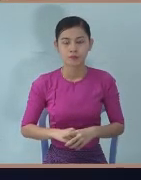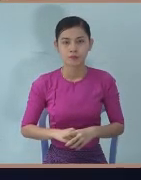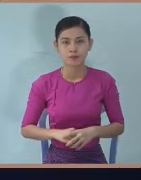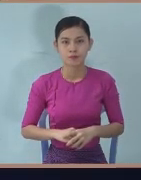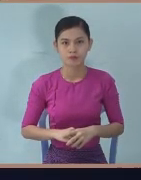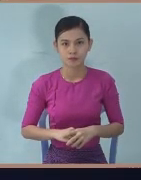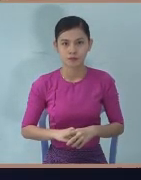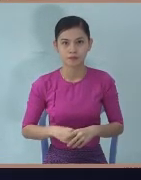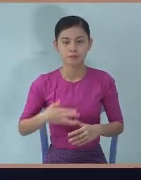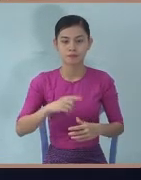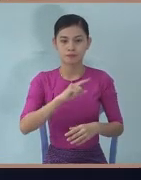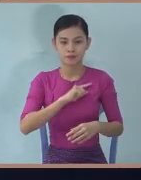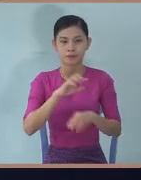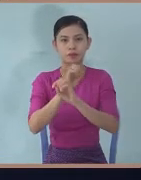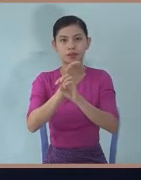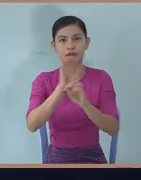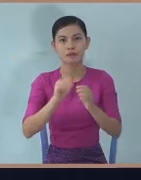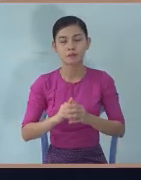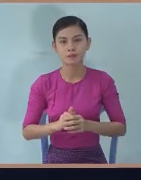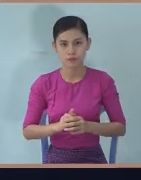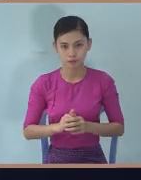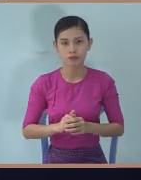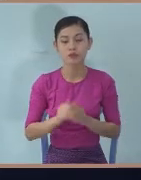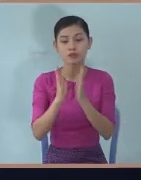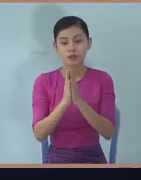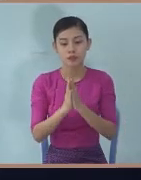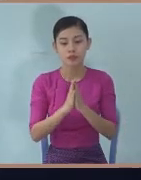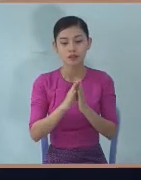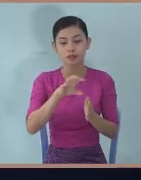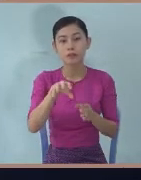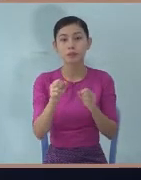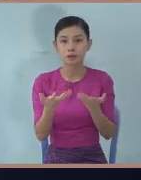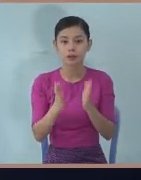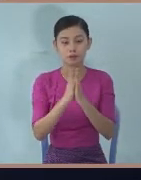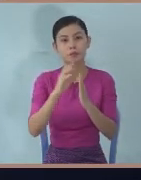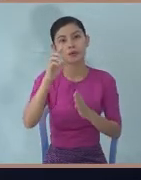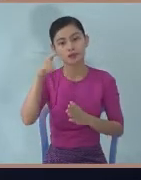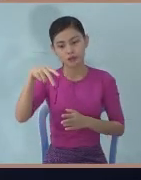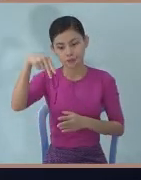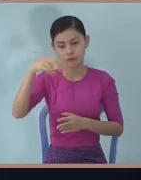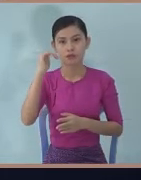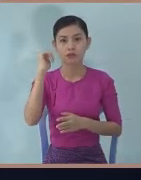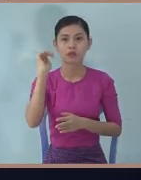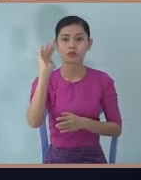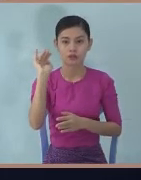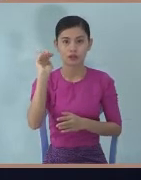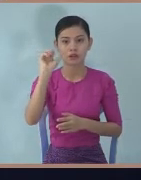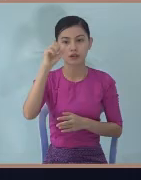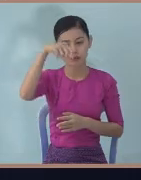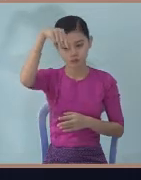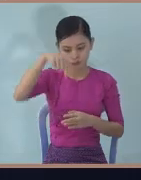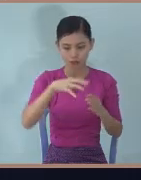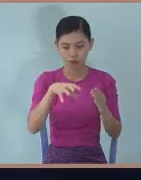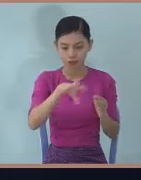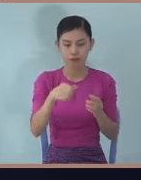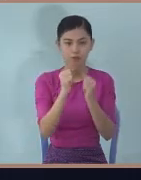အာပြီးတော့ကျွန်တော်ကတော်နာမီယာဇင်ဝါနော်ပါနော်နော်ပါကျွန်တော်ကပူတာဝကဟုတ်ပါတယ်ကျွန်တော်အတိတ်ကပူတာဝမှာကို